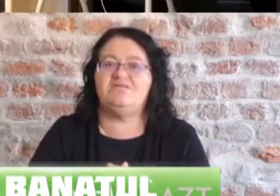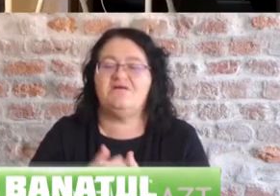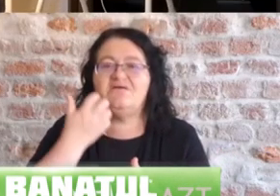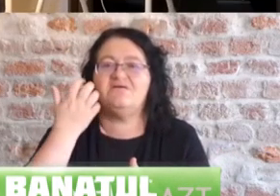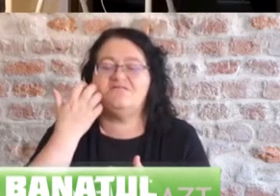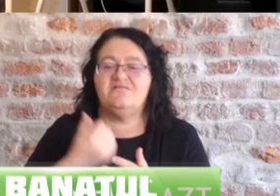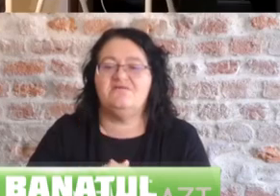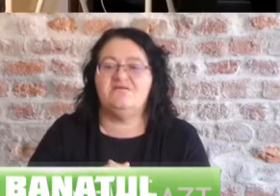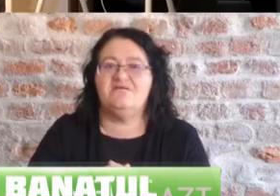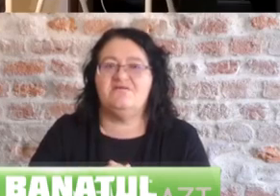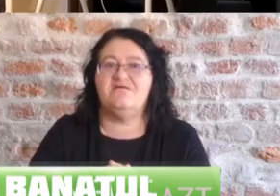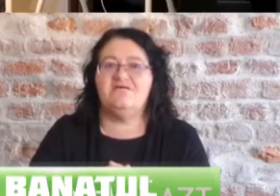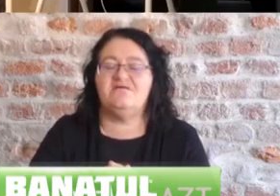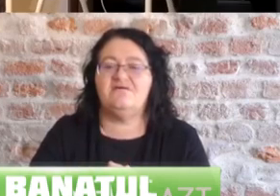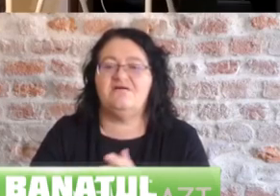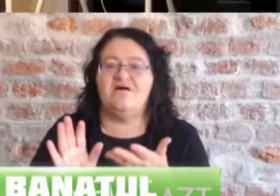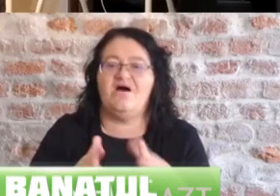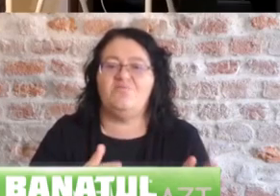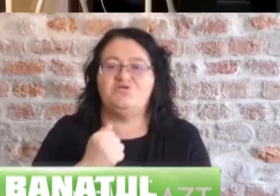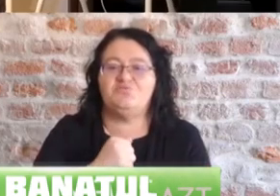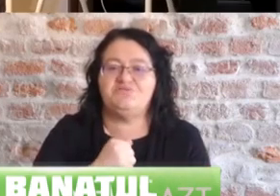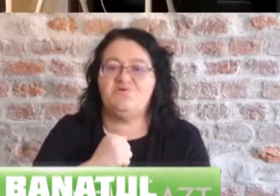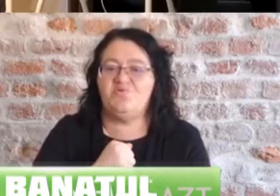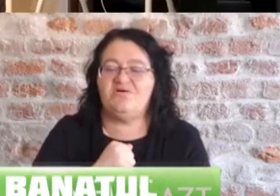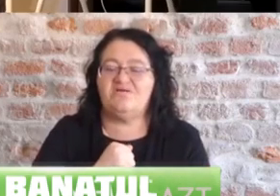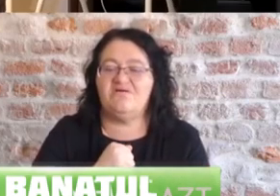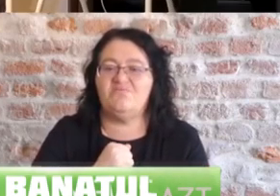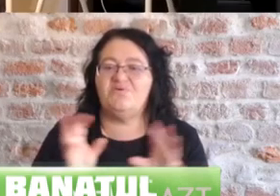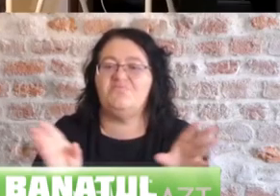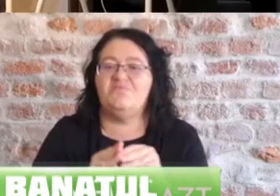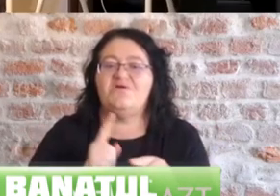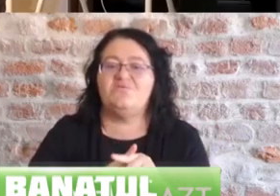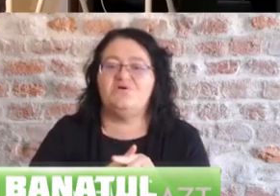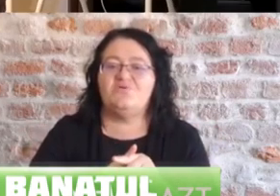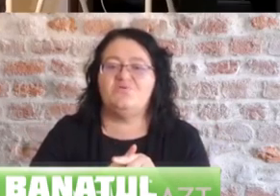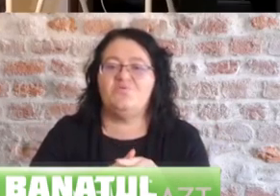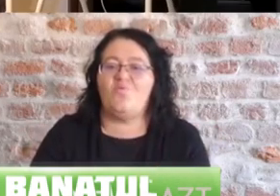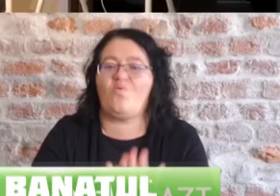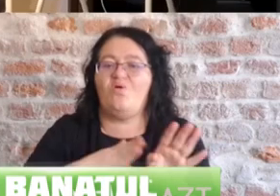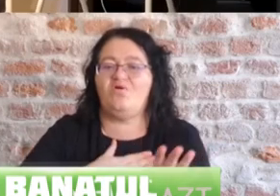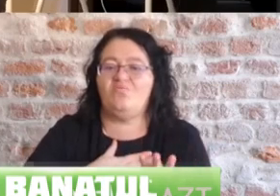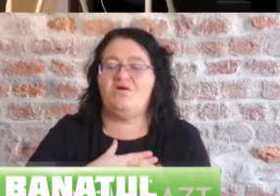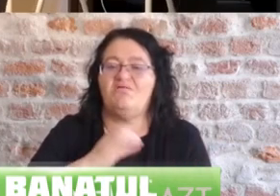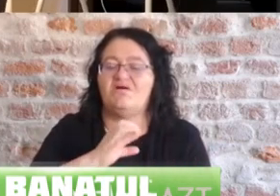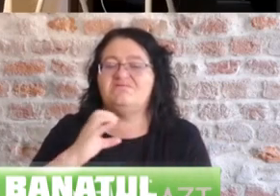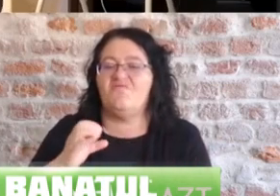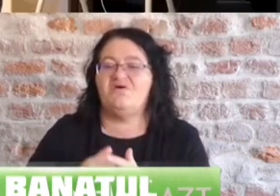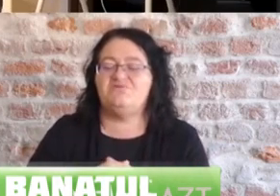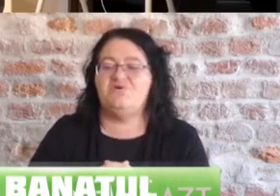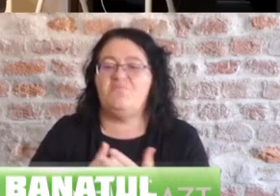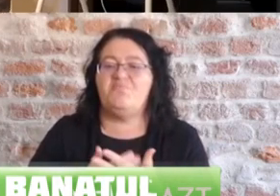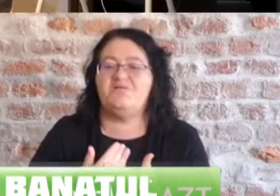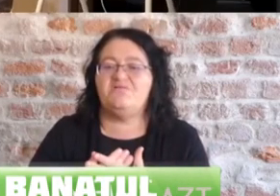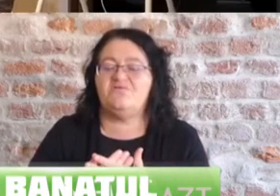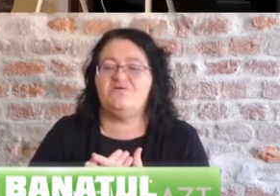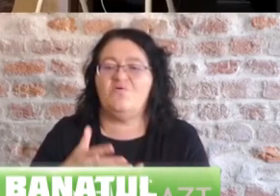când am început să lucrăm împreună cu colegul meu, Kazi Kovács, pentru